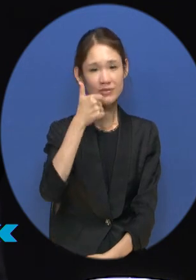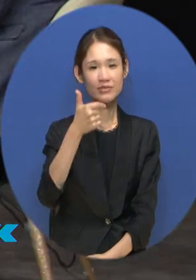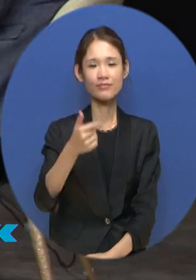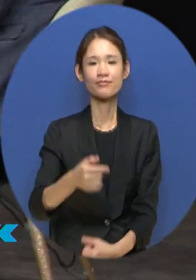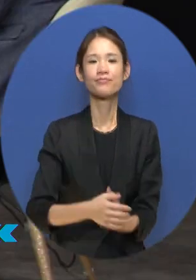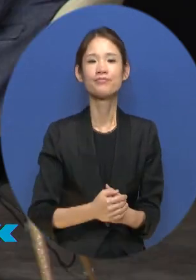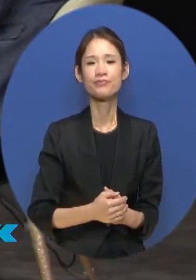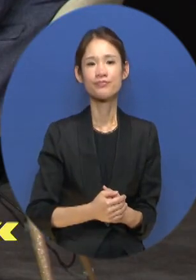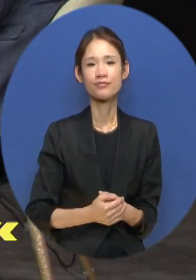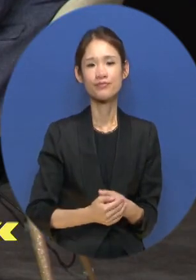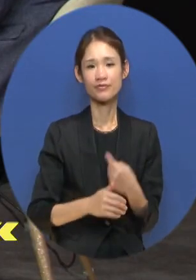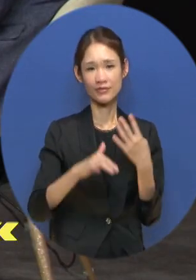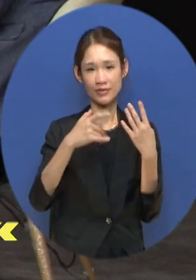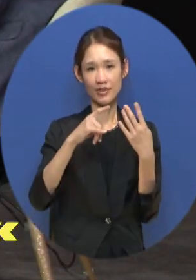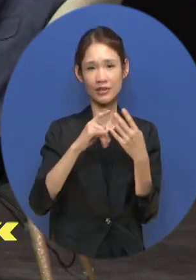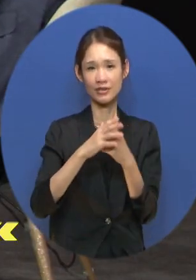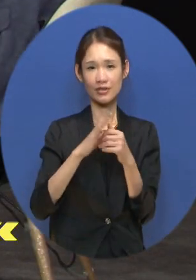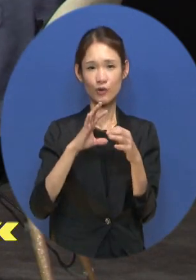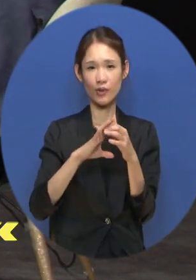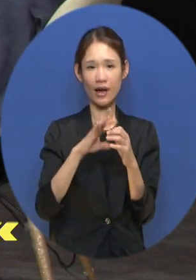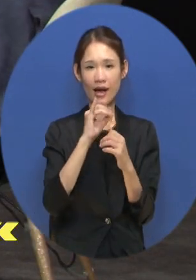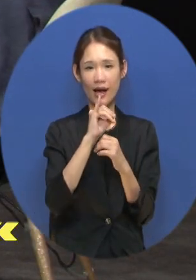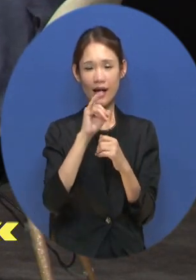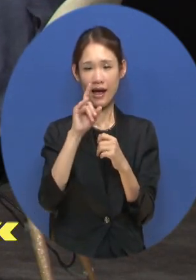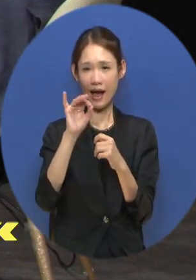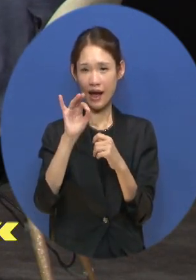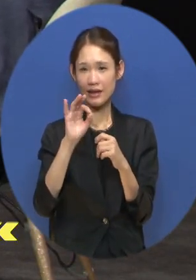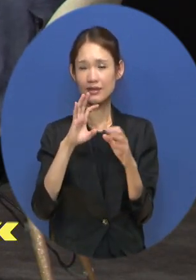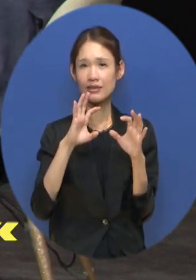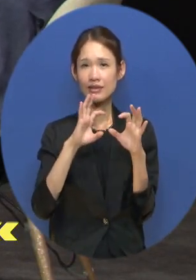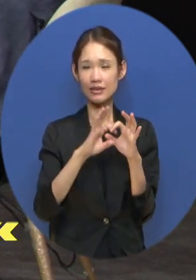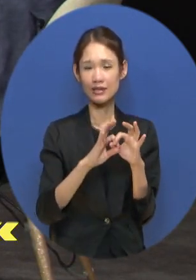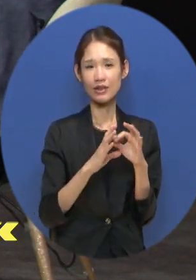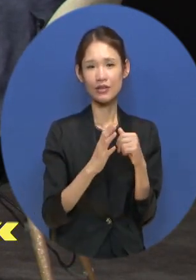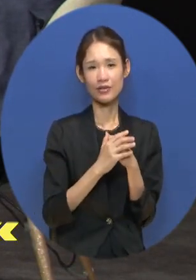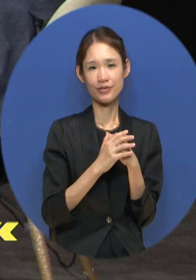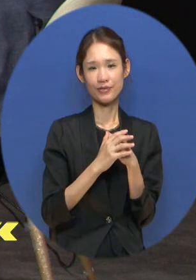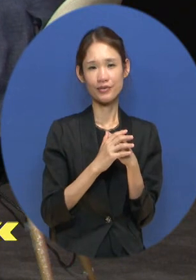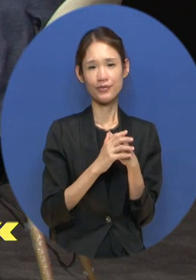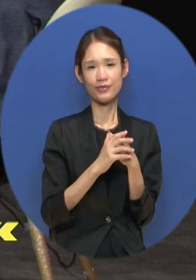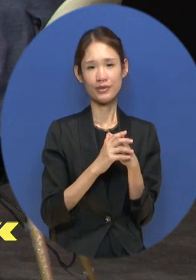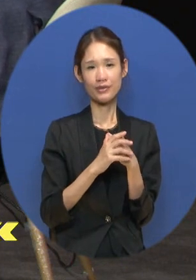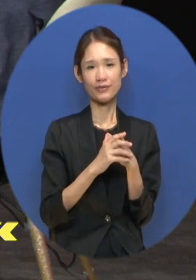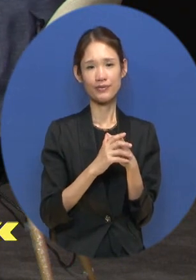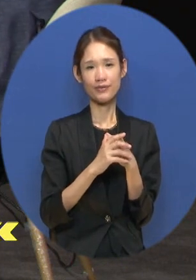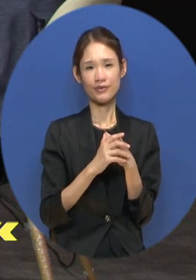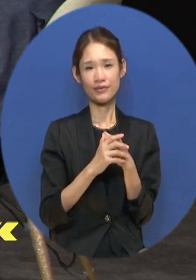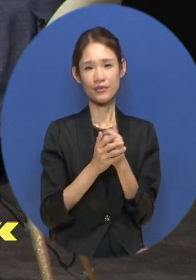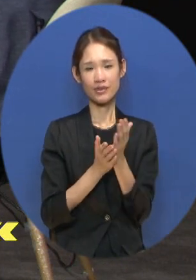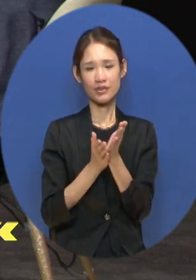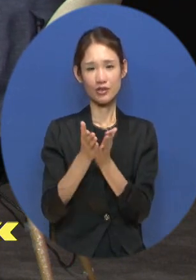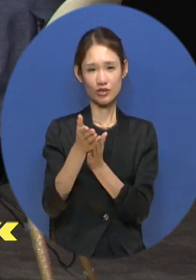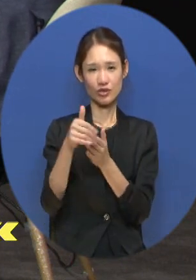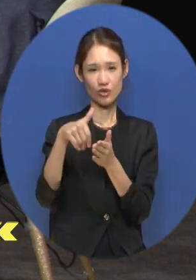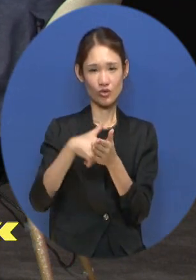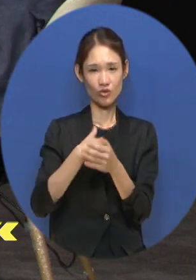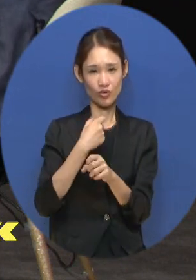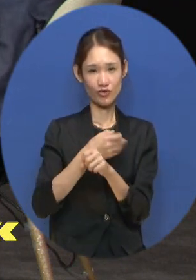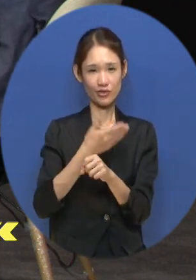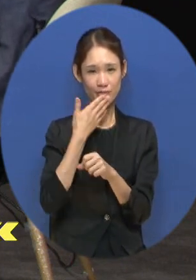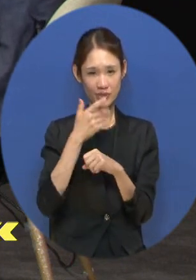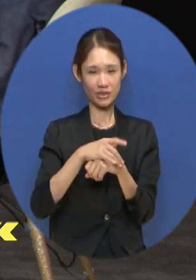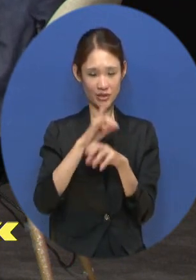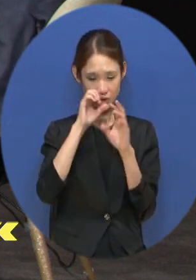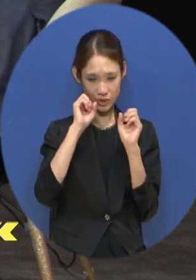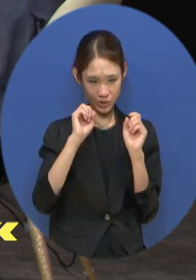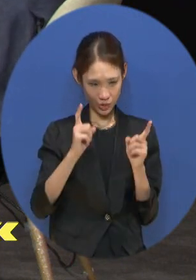그 4차 산업 관련된 그 IT와 연결시켜서 이것을